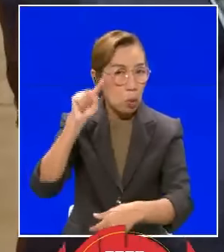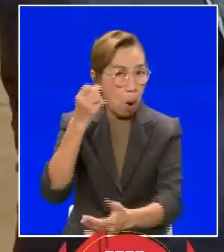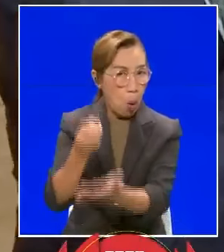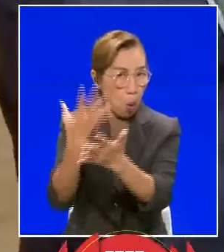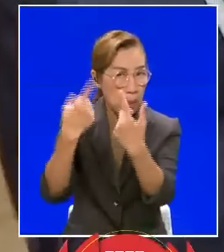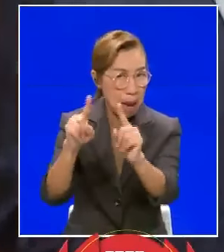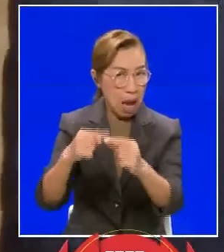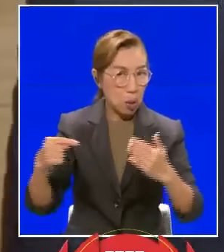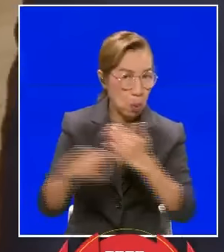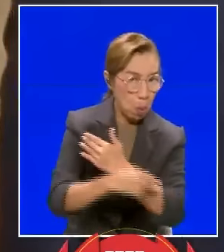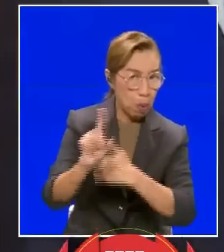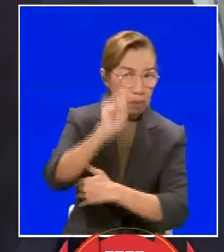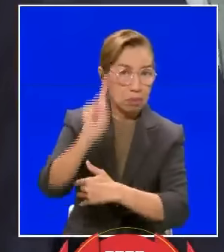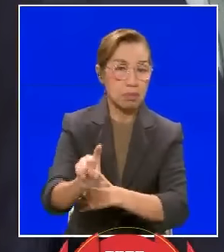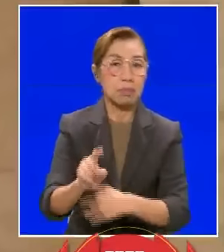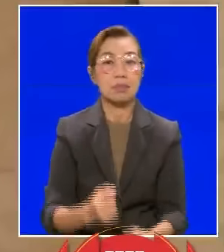ปกติค่ะ